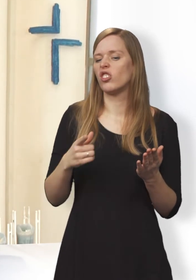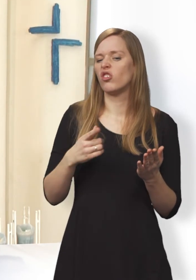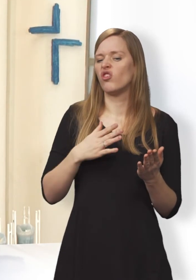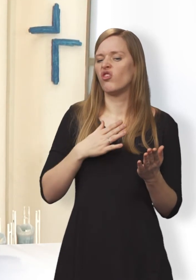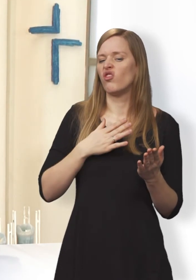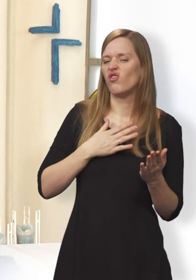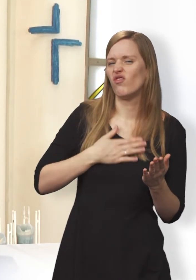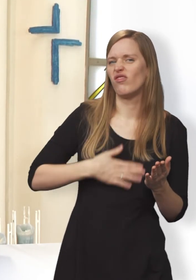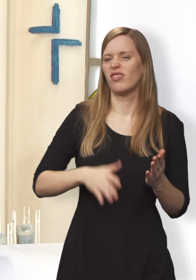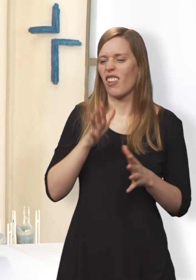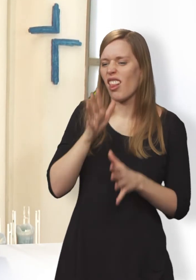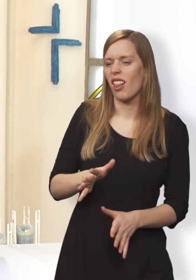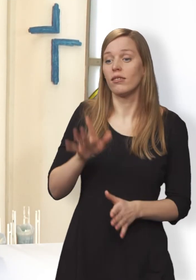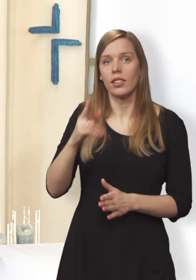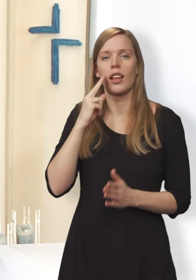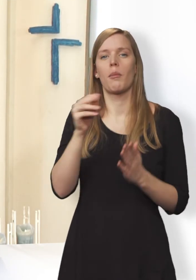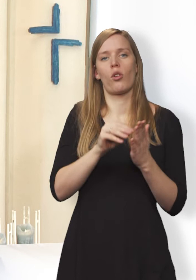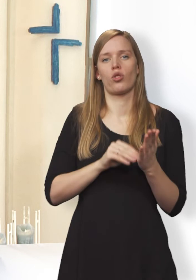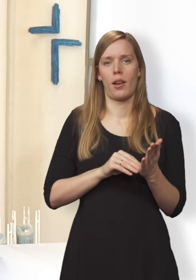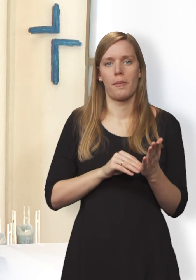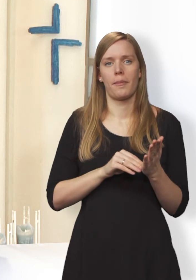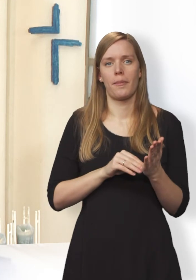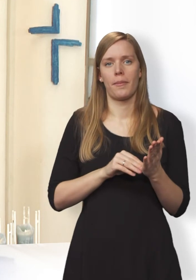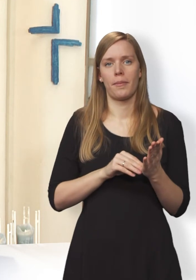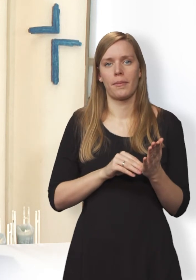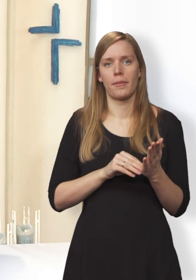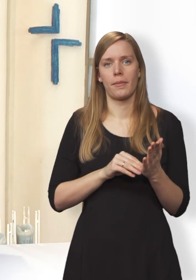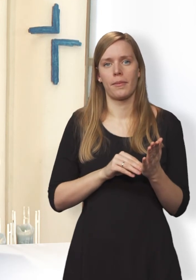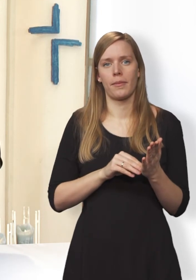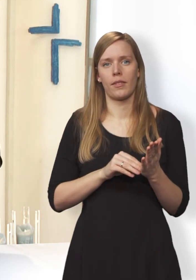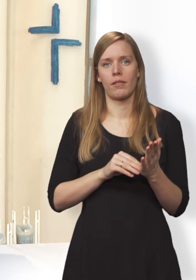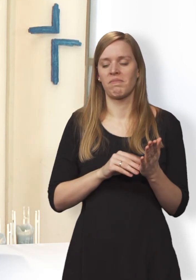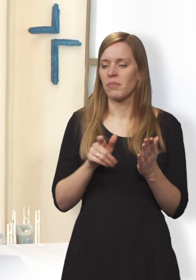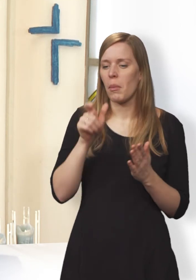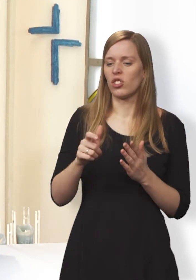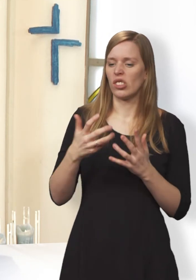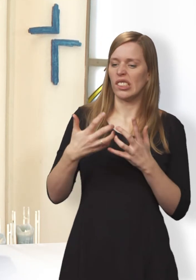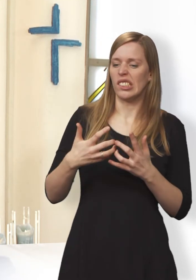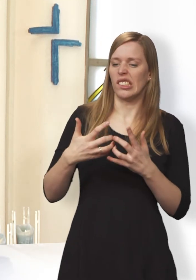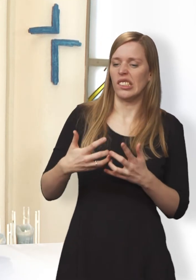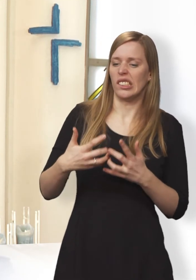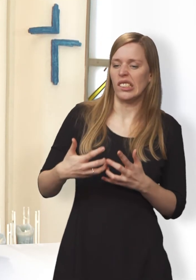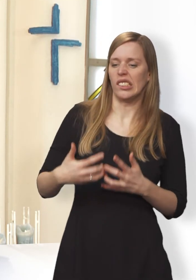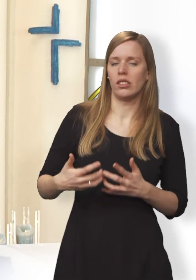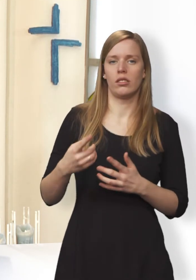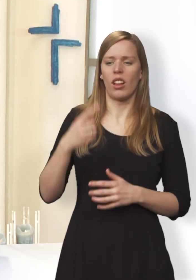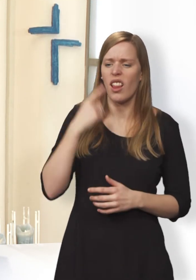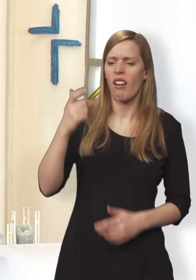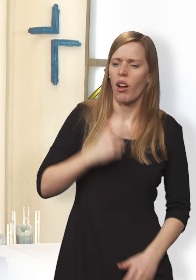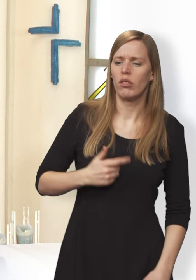unbequeme namen drauf zu schreiben also menschen mit denen sie nicht fertig werden die ihnen auf den geist